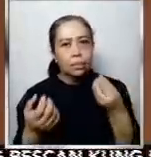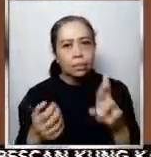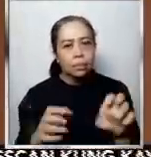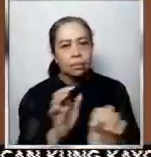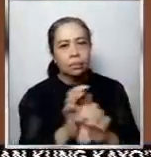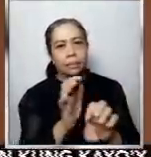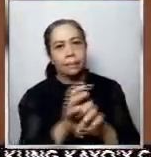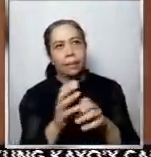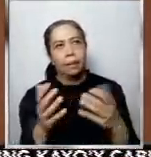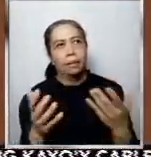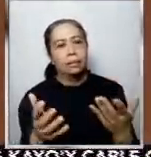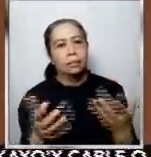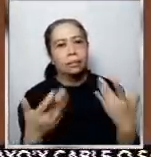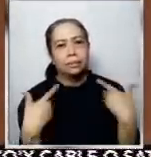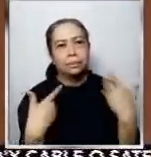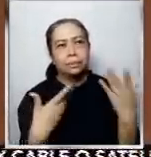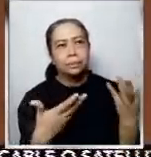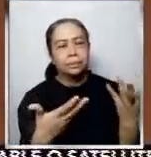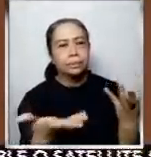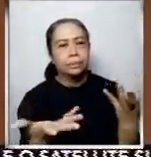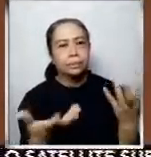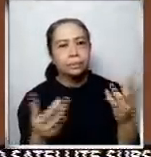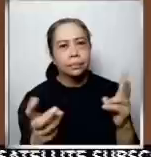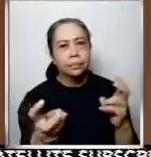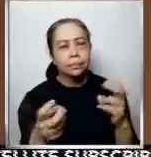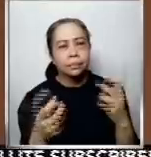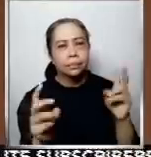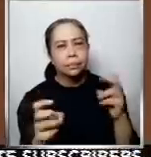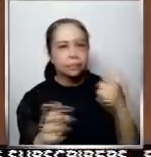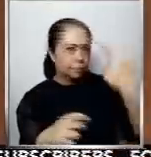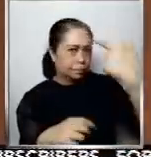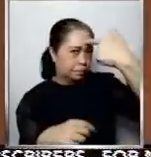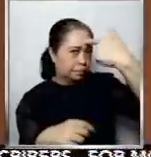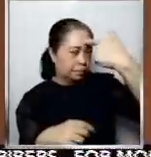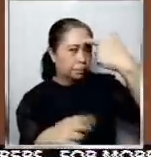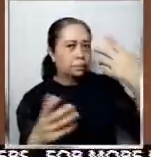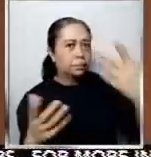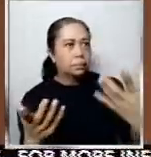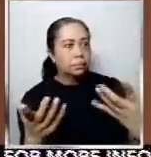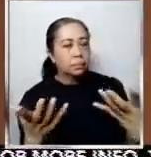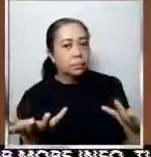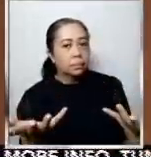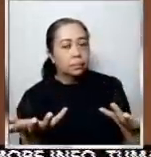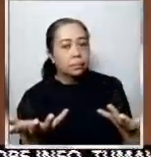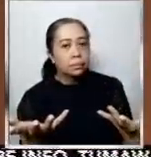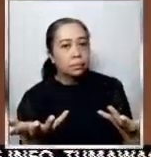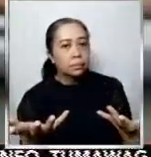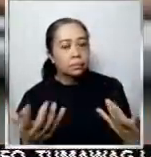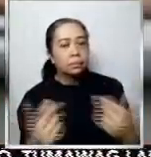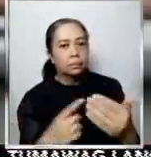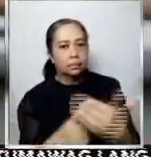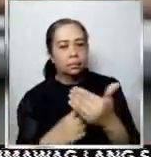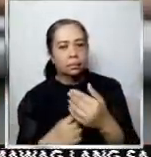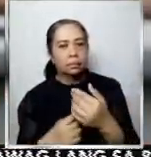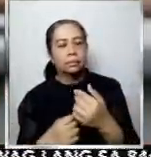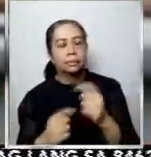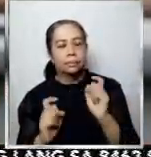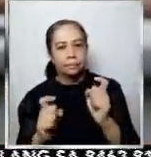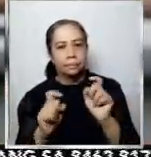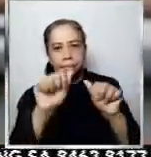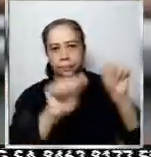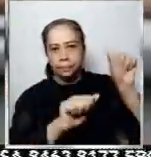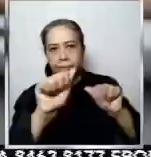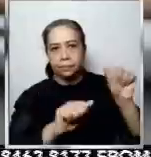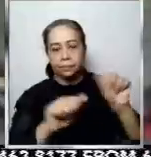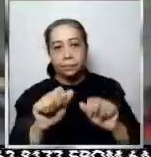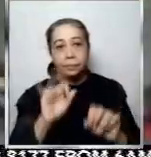meron silang yung ni-scan ho natin yung temperature ay na-isolate na po sila at na-assess. At kung kakayanin